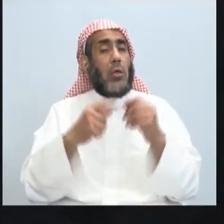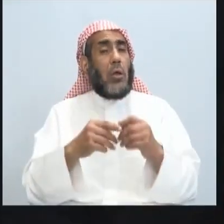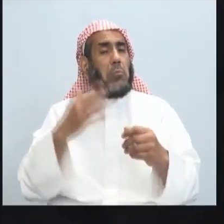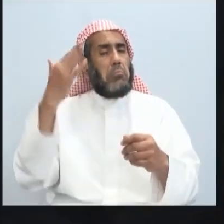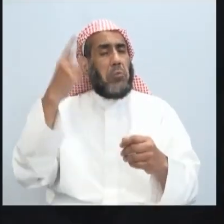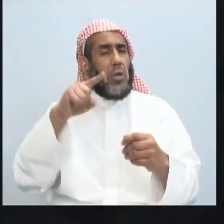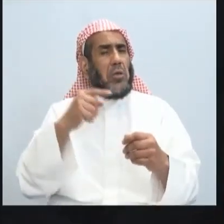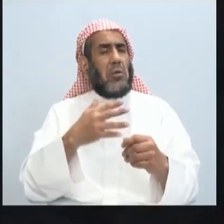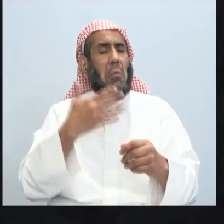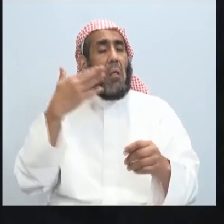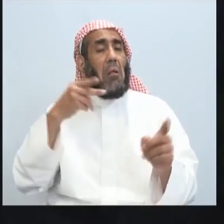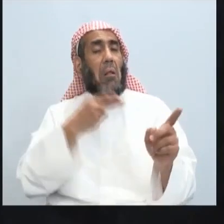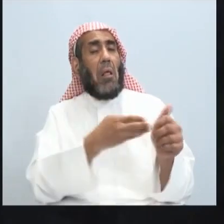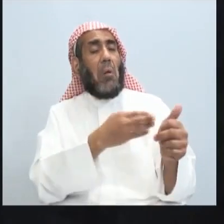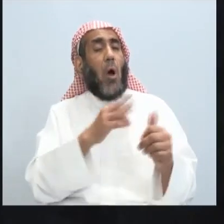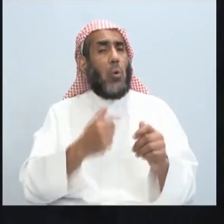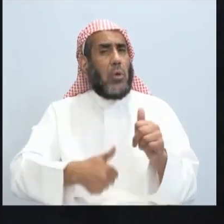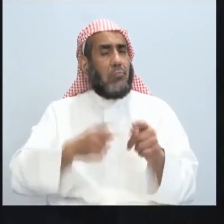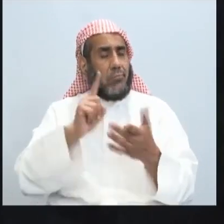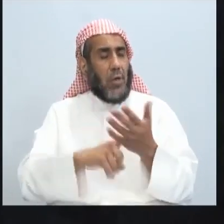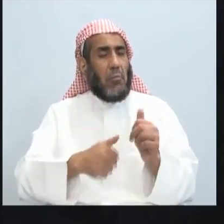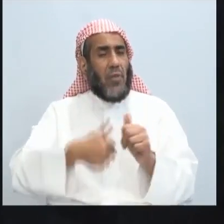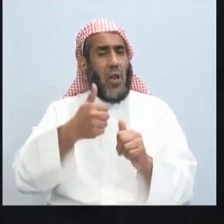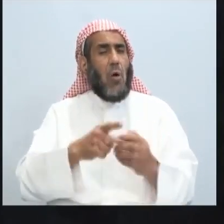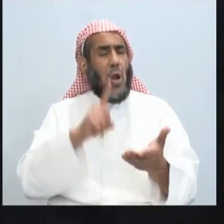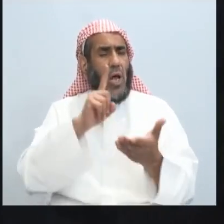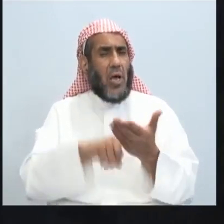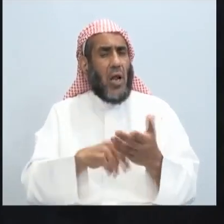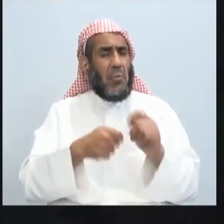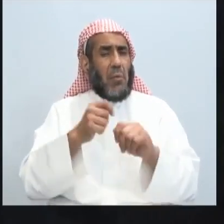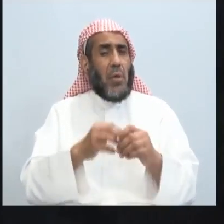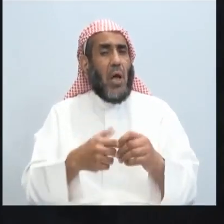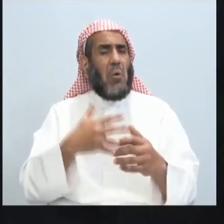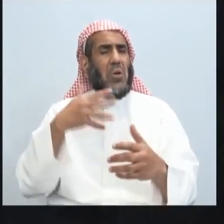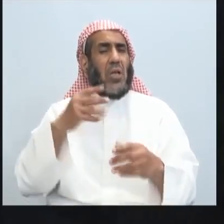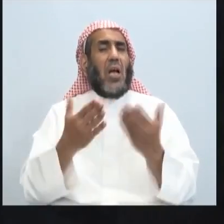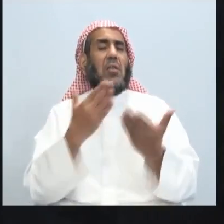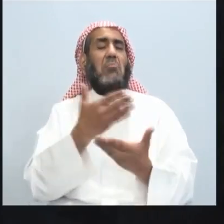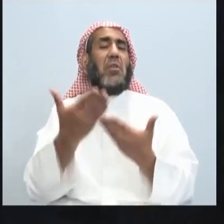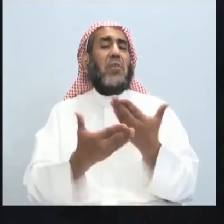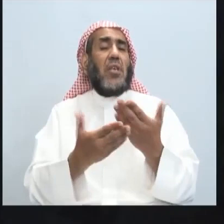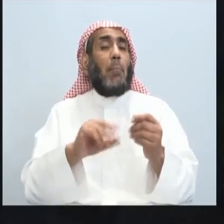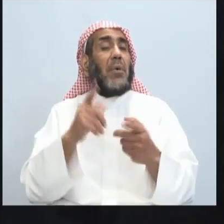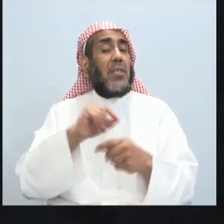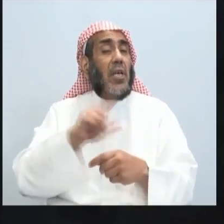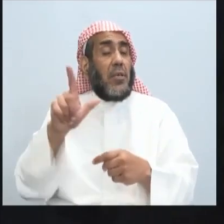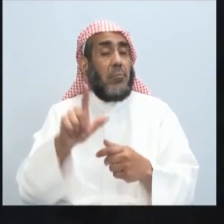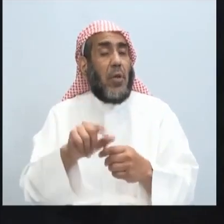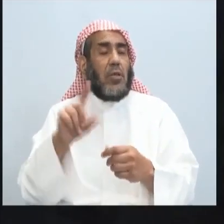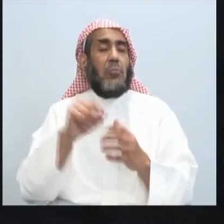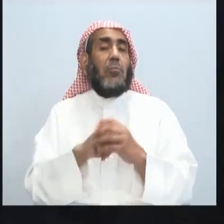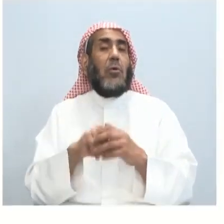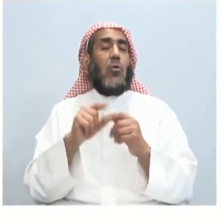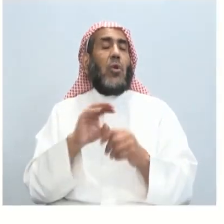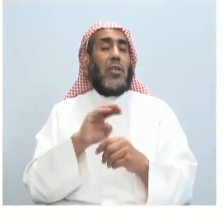التقدير الاعمى ام الاعتراف بالفضل ام ام الاقرار بالكيمياء ام الاعتقاد بالفيزياء مش صحيح احسنتم